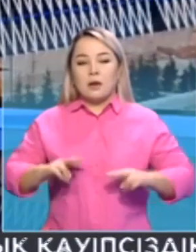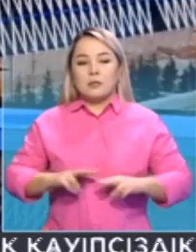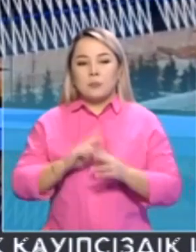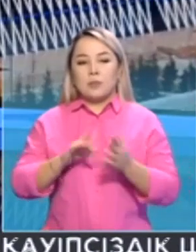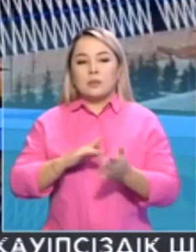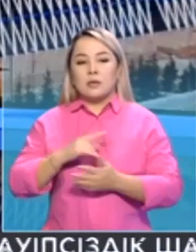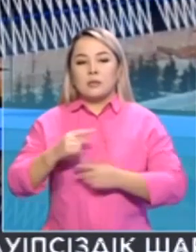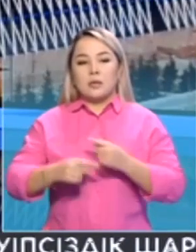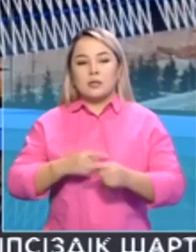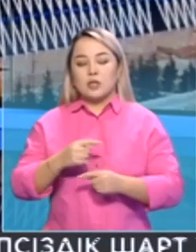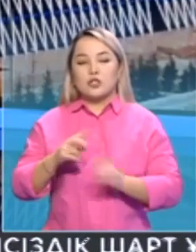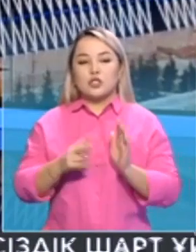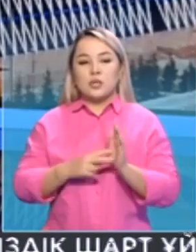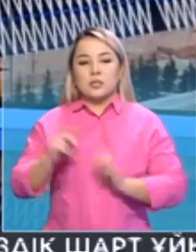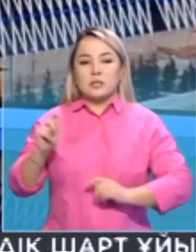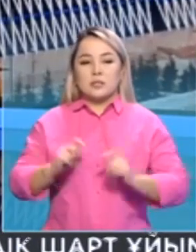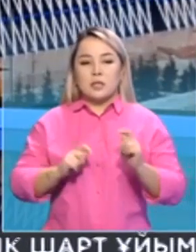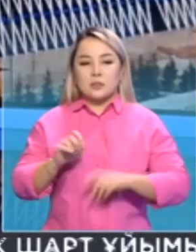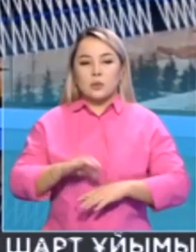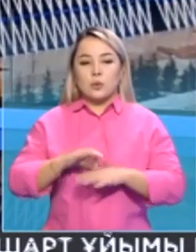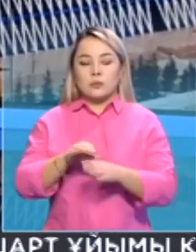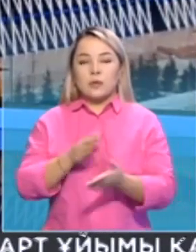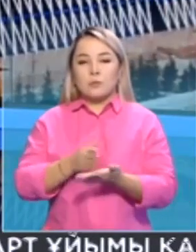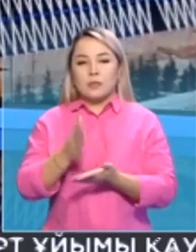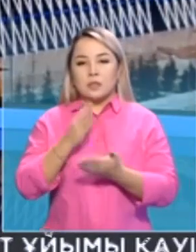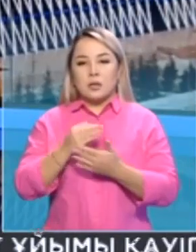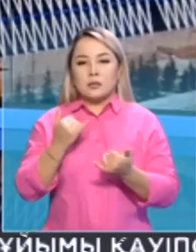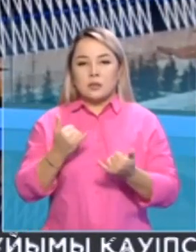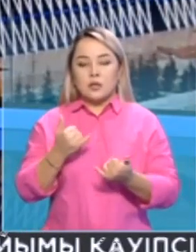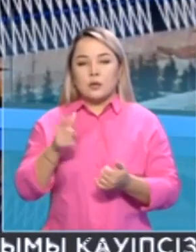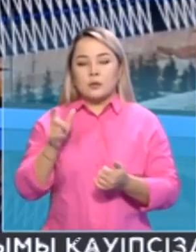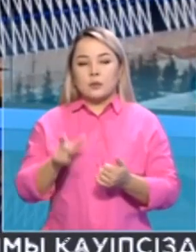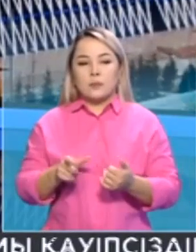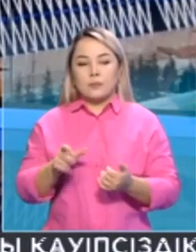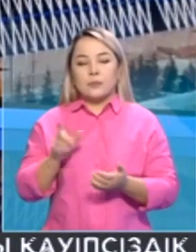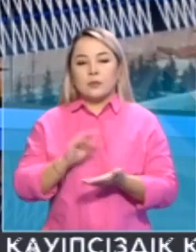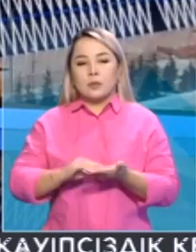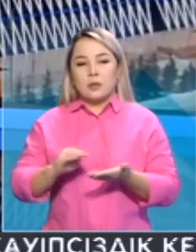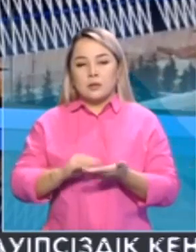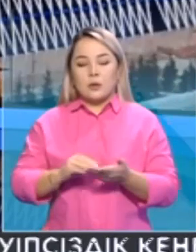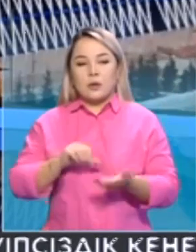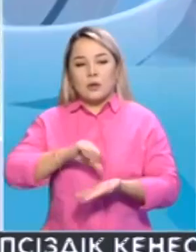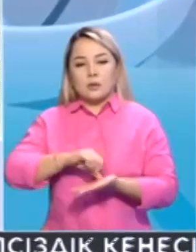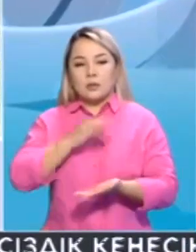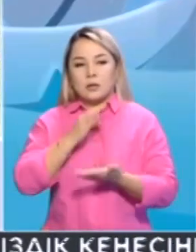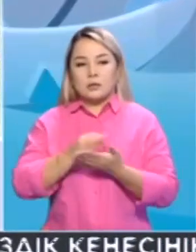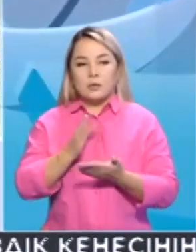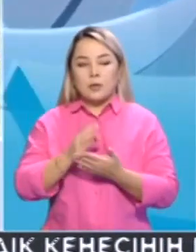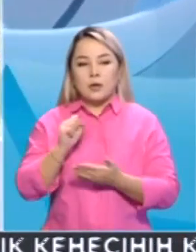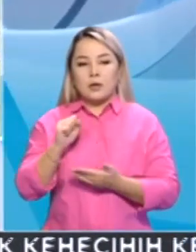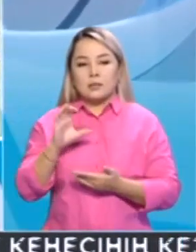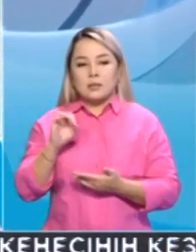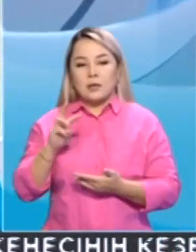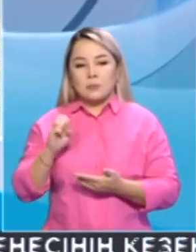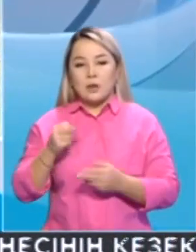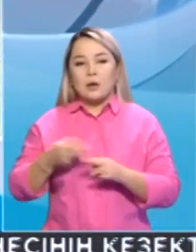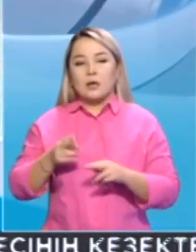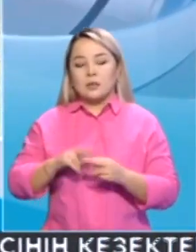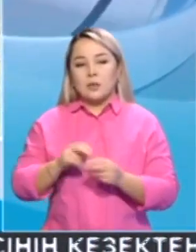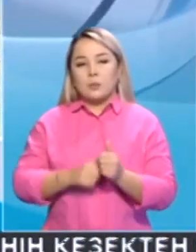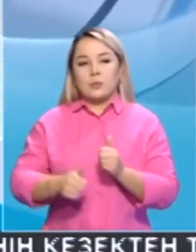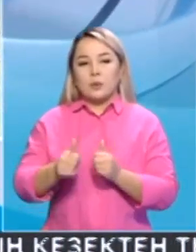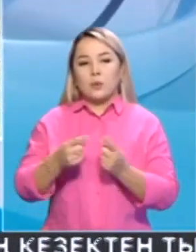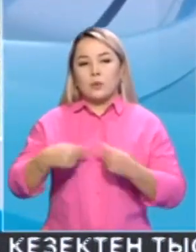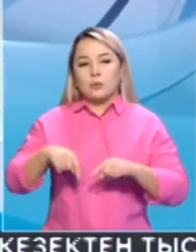діндер лидерлерінің 7-ші съезі өтіп жатыр. Жиынға әріптесім Асима Нұрбайқызы да қатысуда. Асима, дін көшбасшыларының